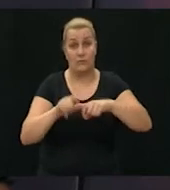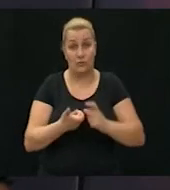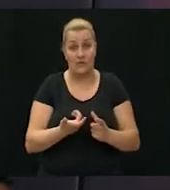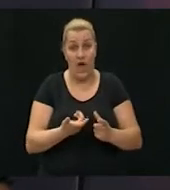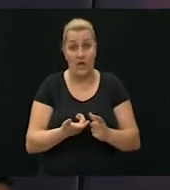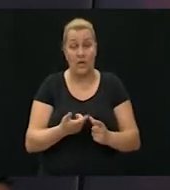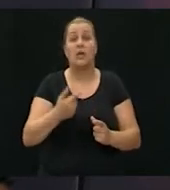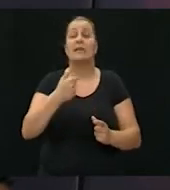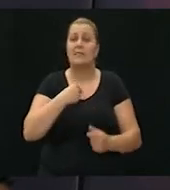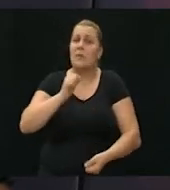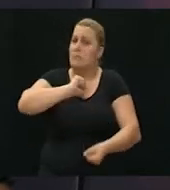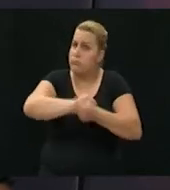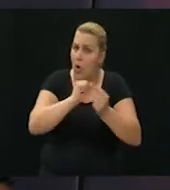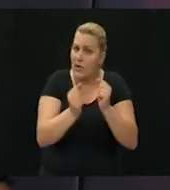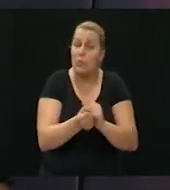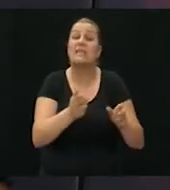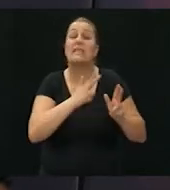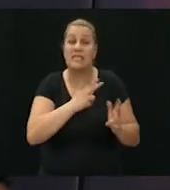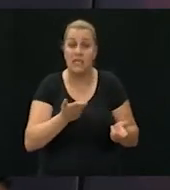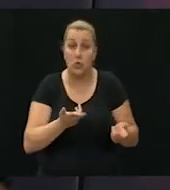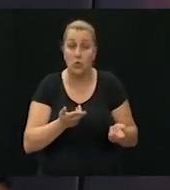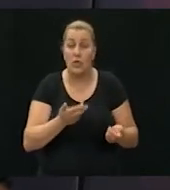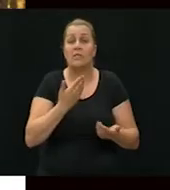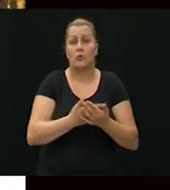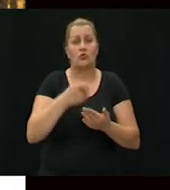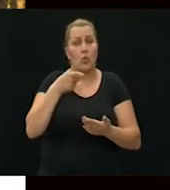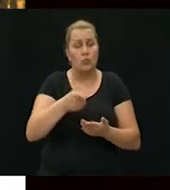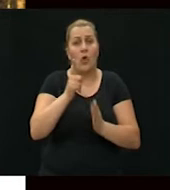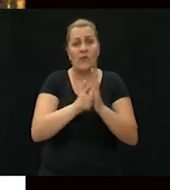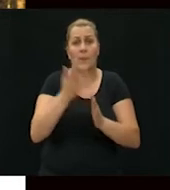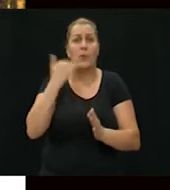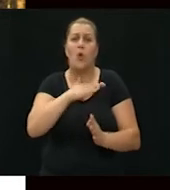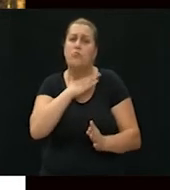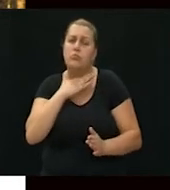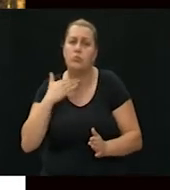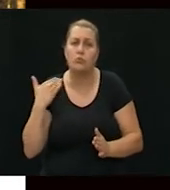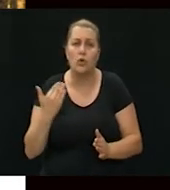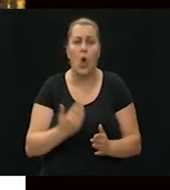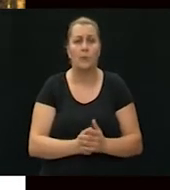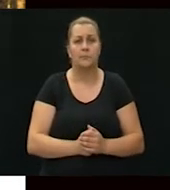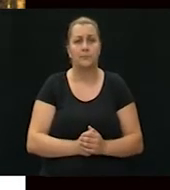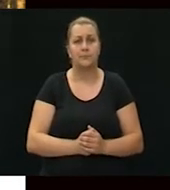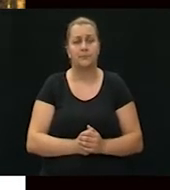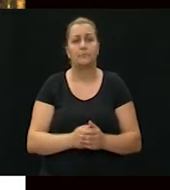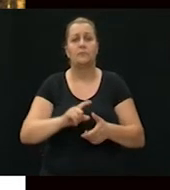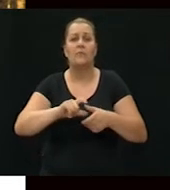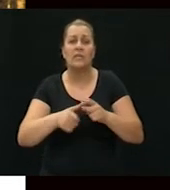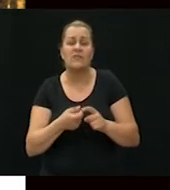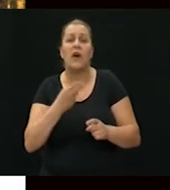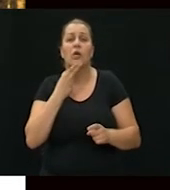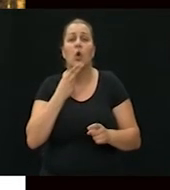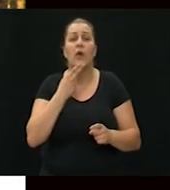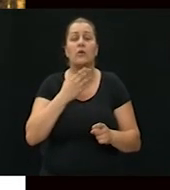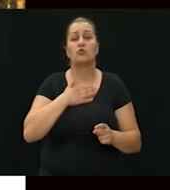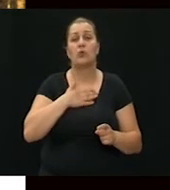stvar, da se borimo za istinu. Jer bilo je puno u to vrijeme neki stvari koje su